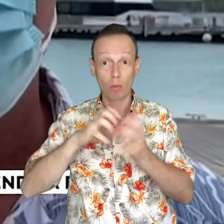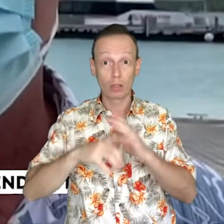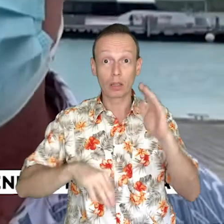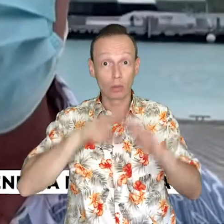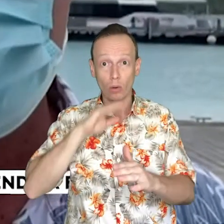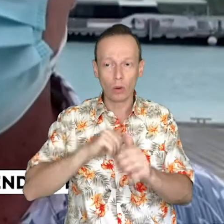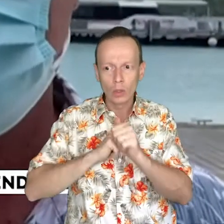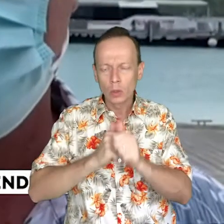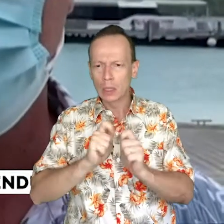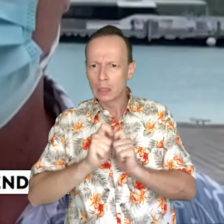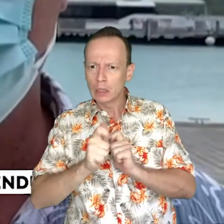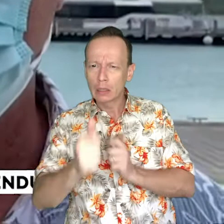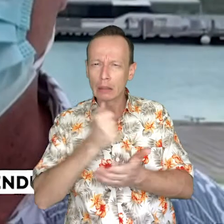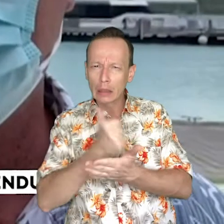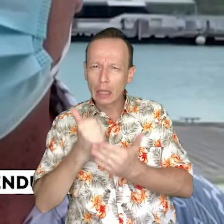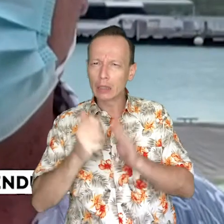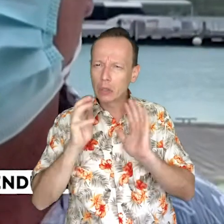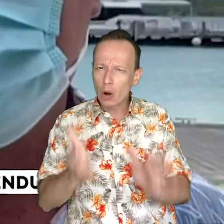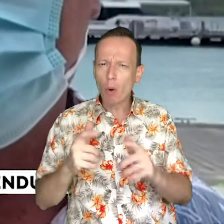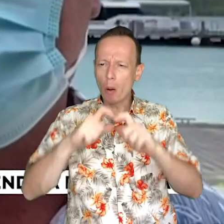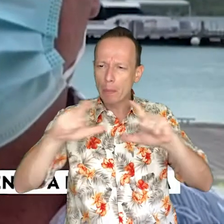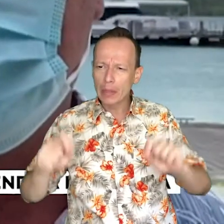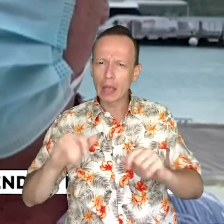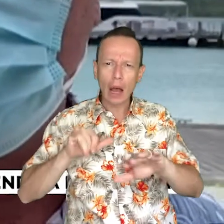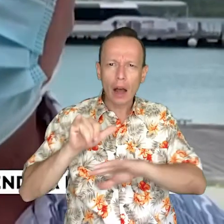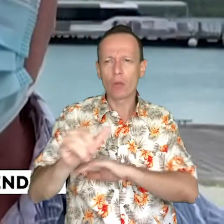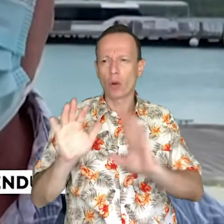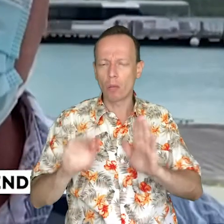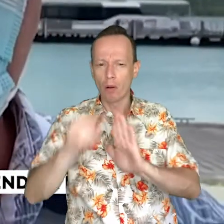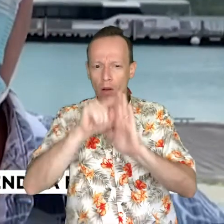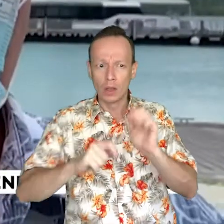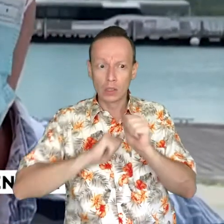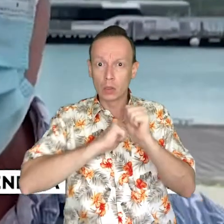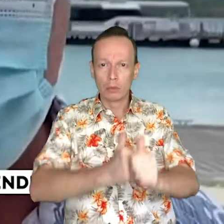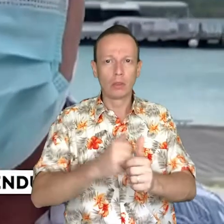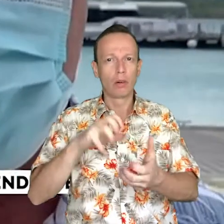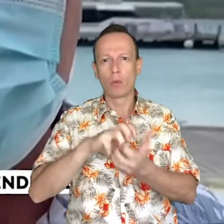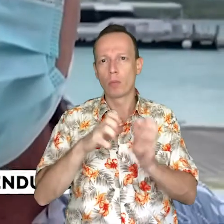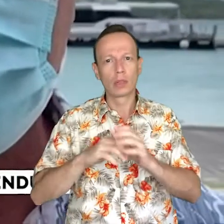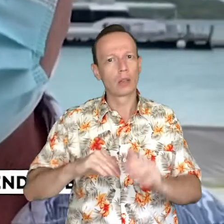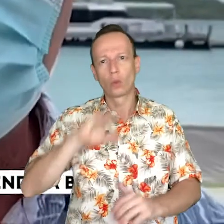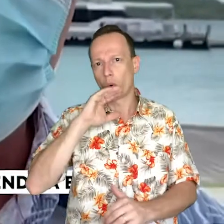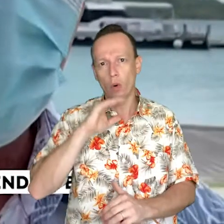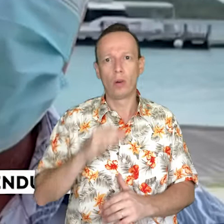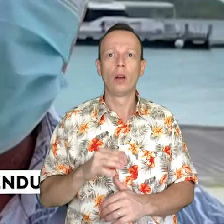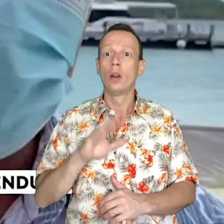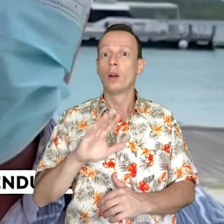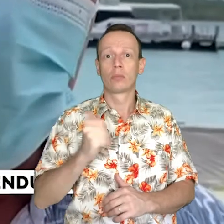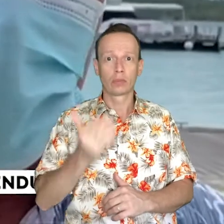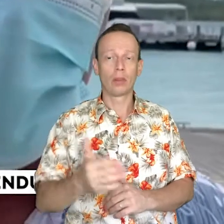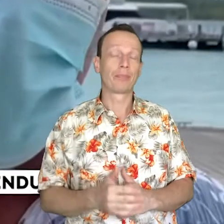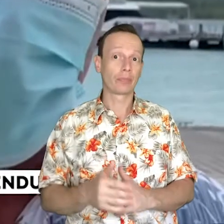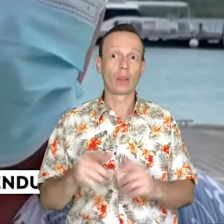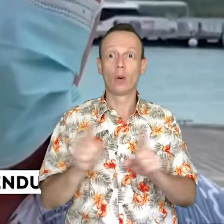que c'est trop difficile de pouvoir réaliser les tests, d'avoir un billet d'avion et de répondre à tous ces critères-là avant le